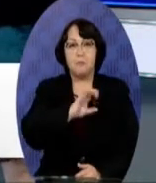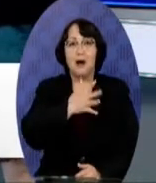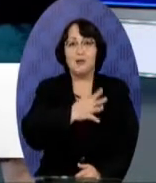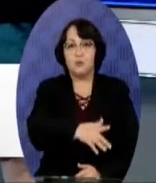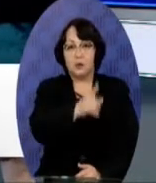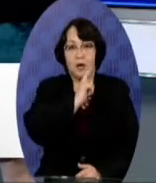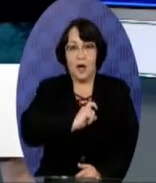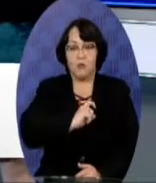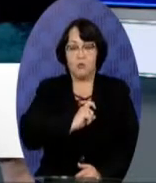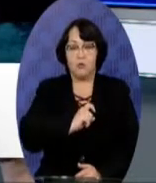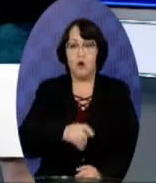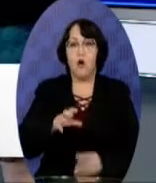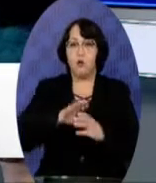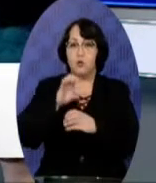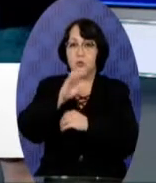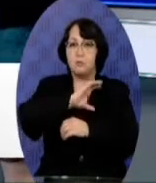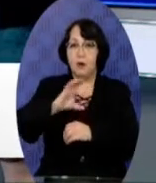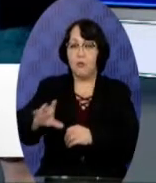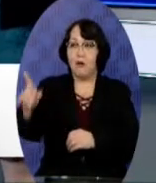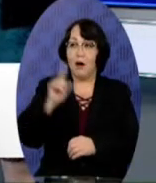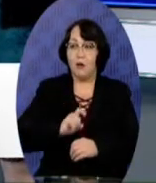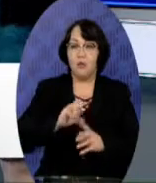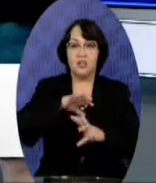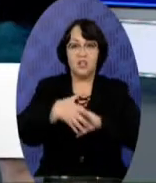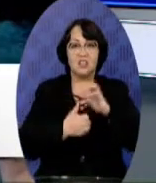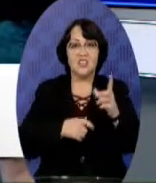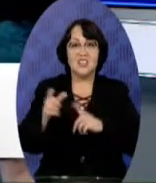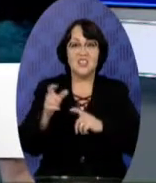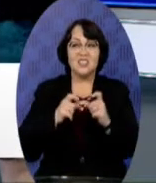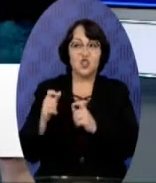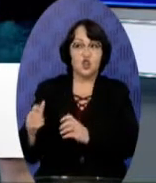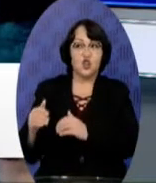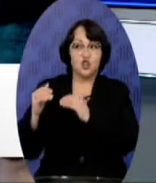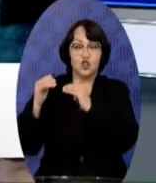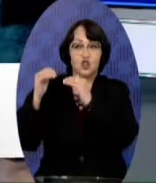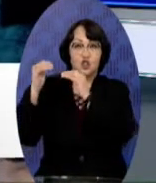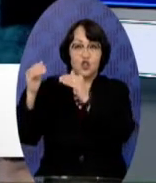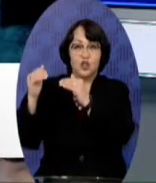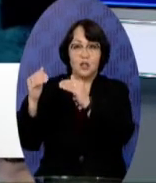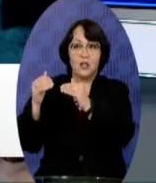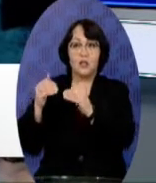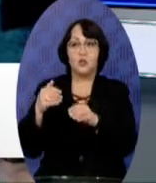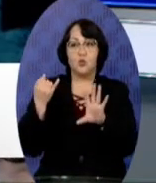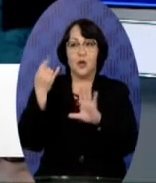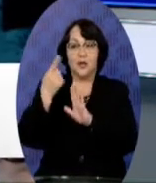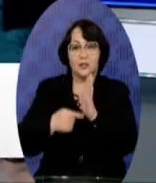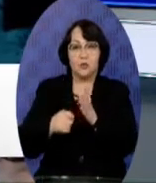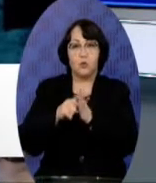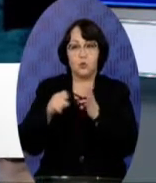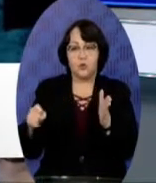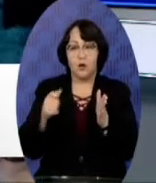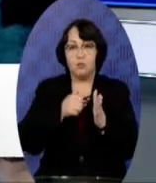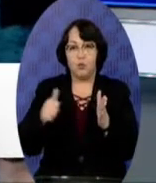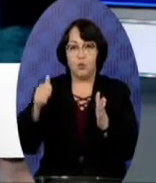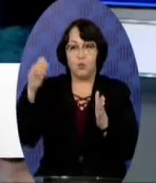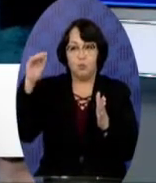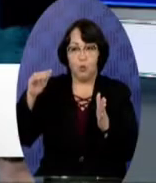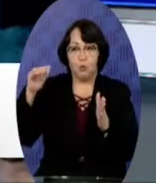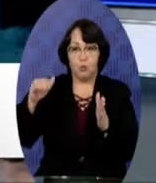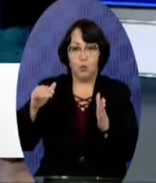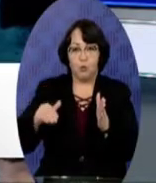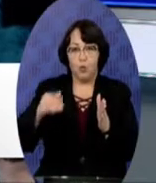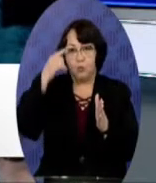байгаа бол олон улсын байгууллагуудаас дэлхийн эдийн засгийн өсөлтийг хагас жил тутамд ингэж бууруулж байгаа ийм нөхцөлд бол Монгол